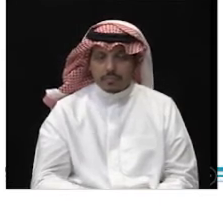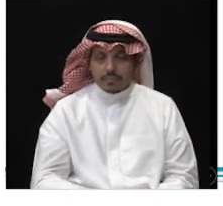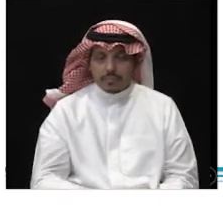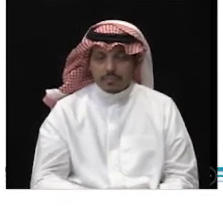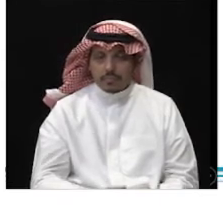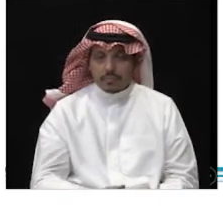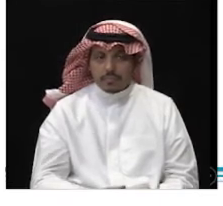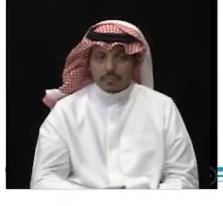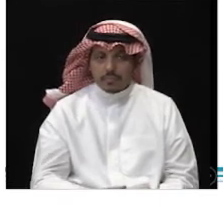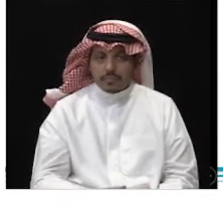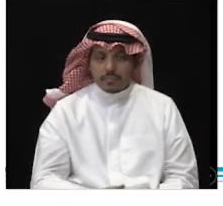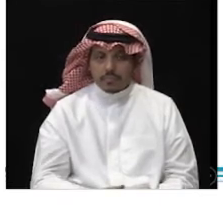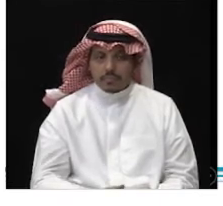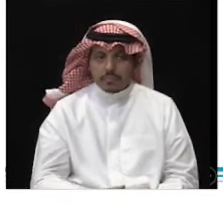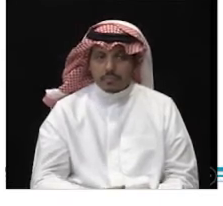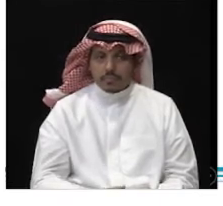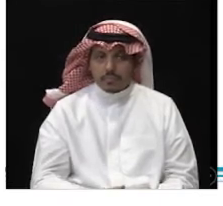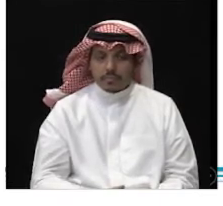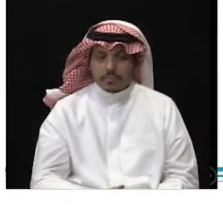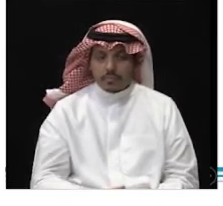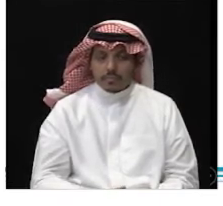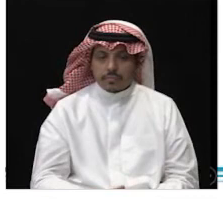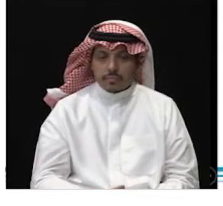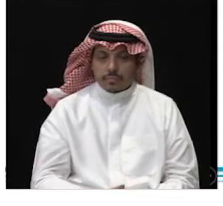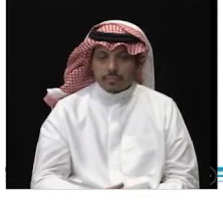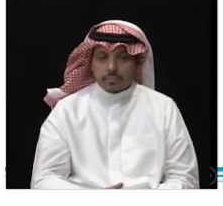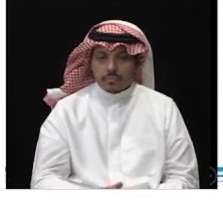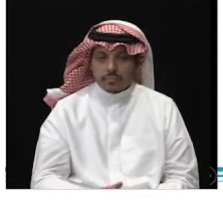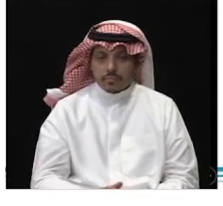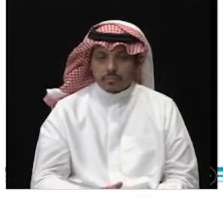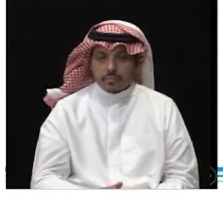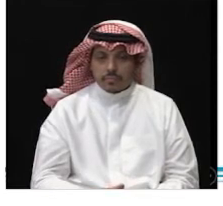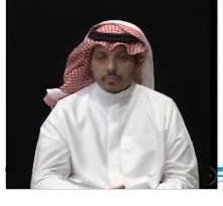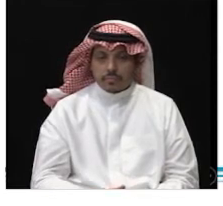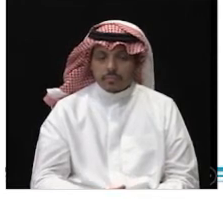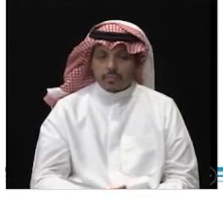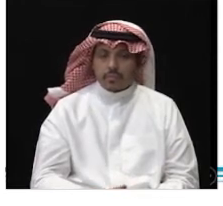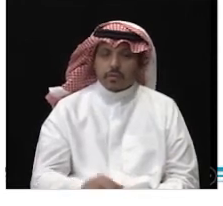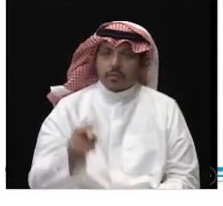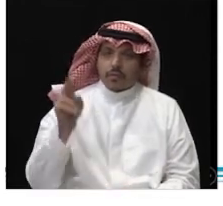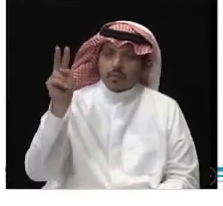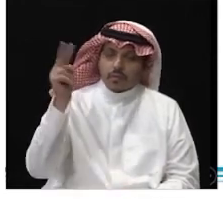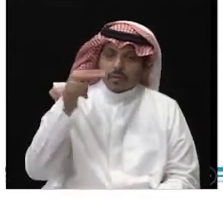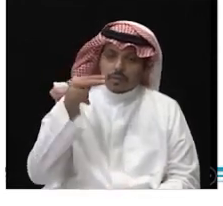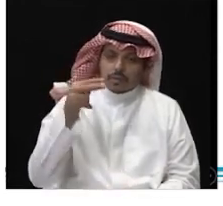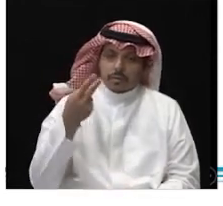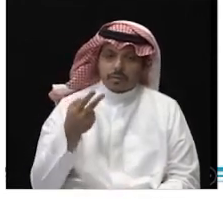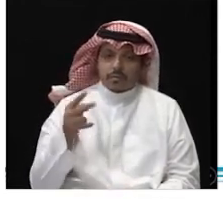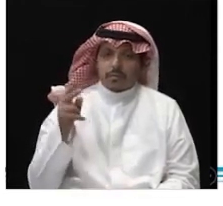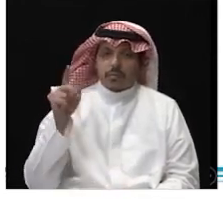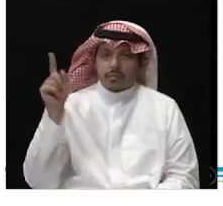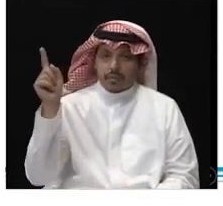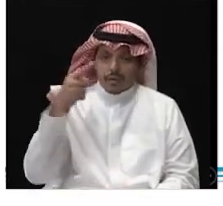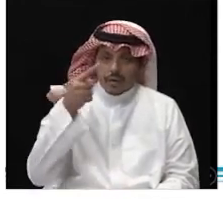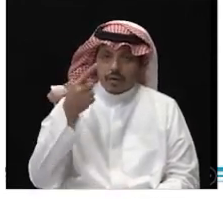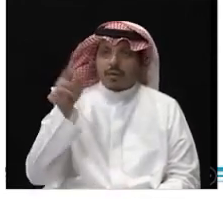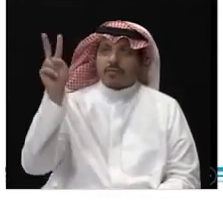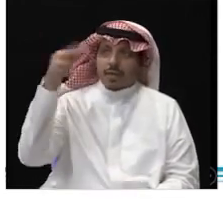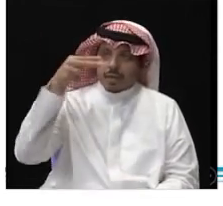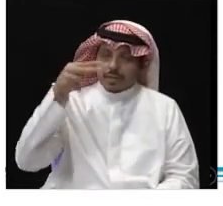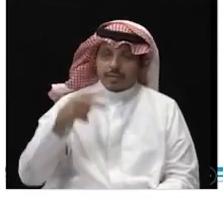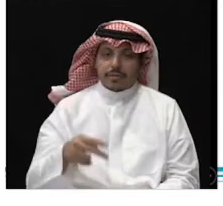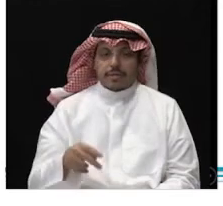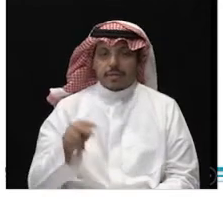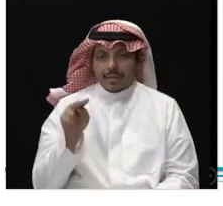فبهذا الشكل، لاحظ معي الآن، التنوين يكون مضاعفا، فتحتان، هنا فتحة فتحتان،